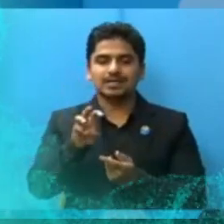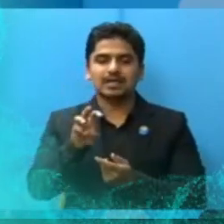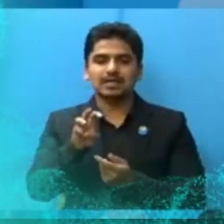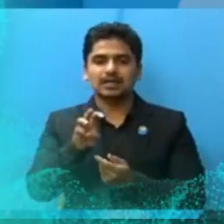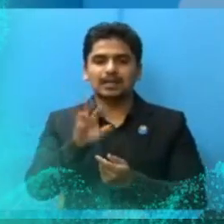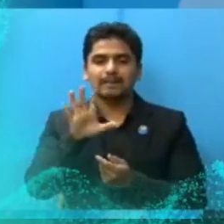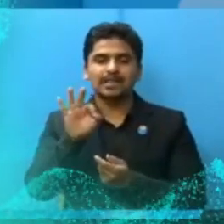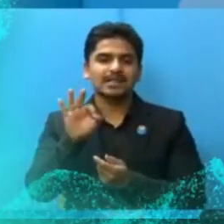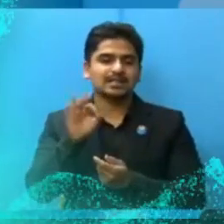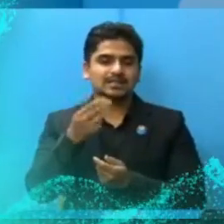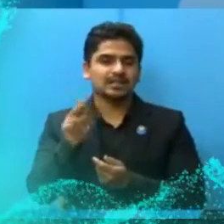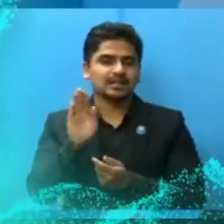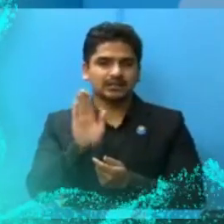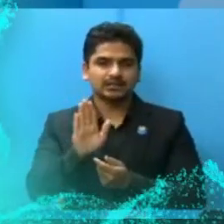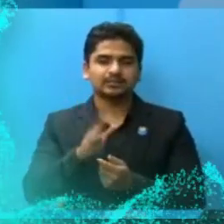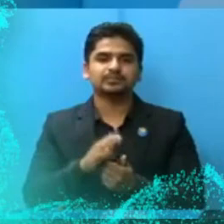149,050 छ